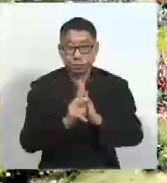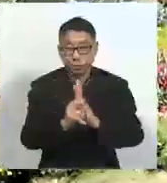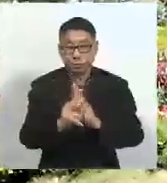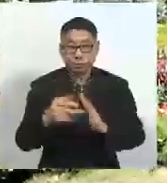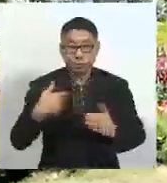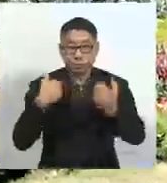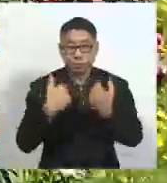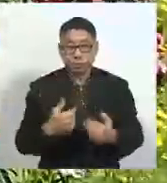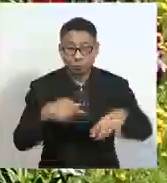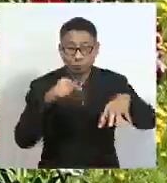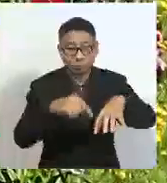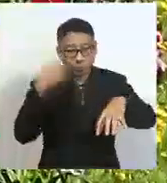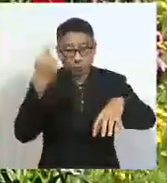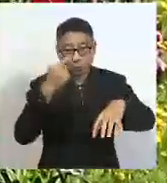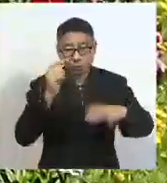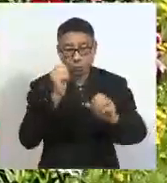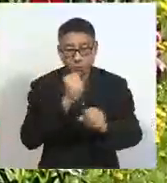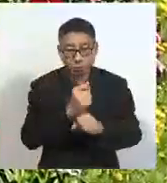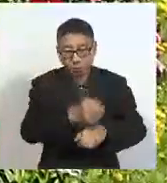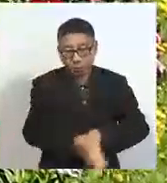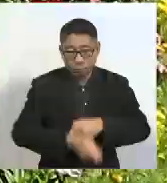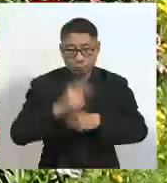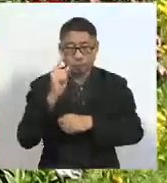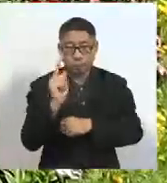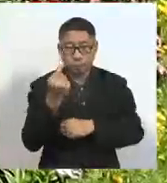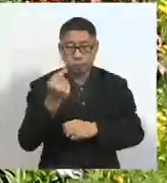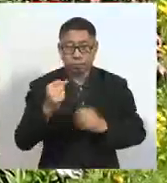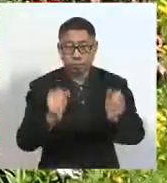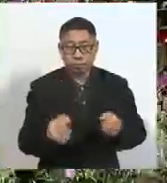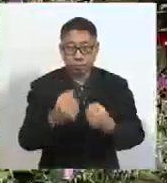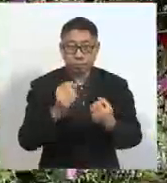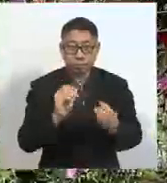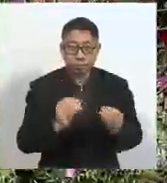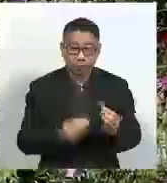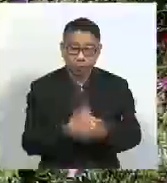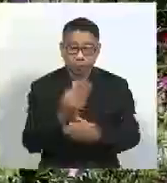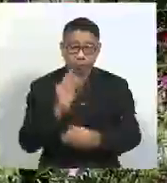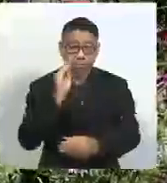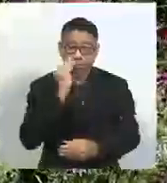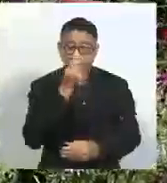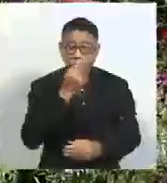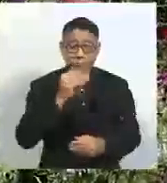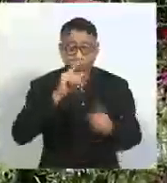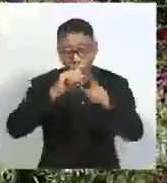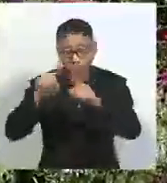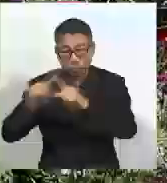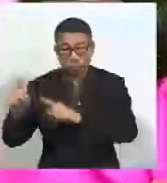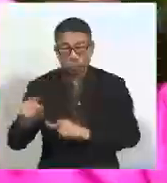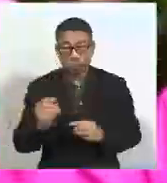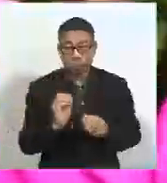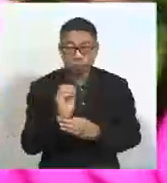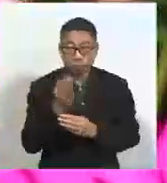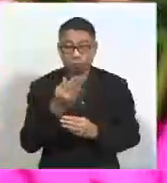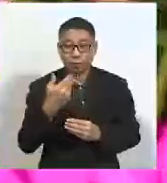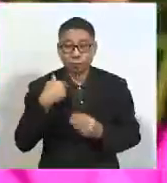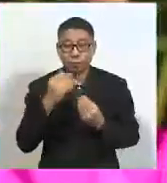สินธุ์ค่ะซึ่งเป็นแหล่งท่องเที่ยวเชิงเกษตรแห่งใหม่โดยทางสวนจะปลูกไม้ดอกไม้ประดับเมืองหนาวหลากหลายชนิดเช่นดอก